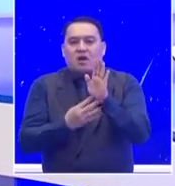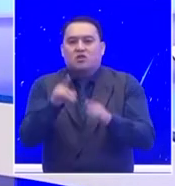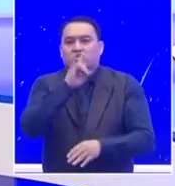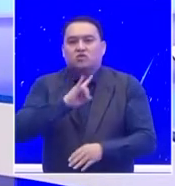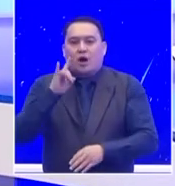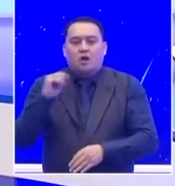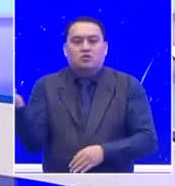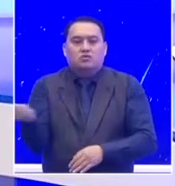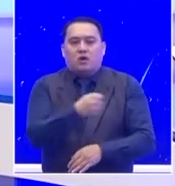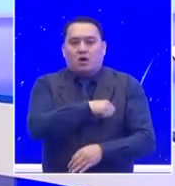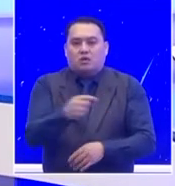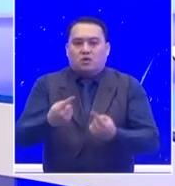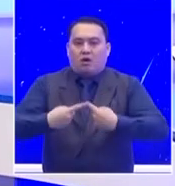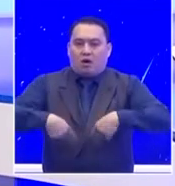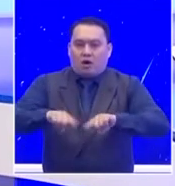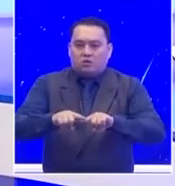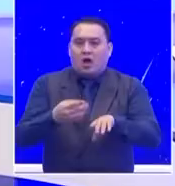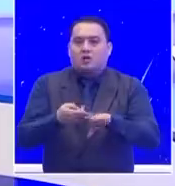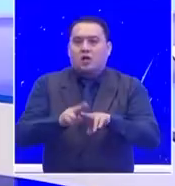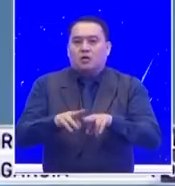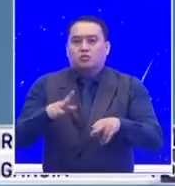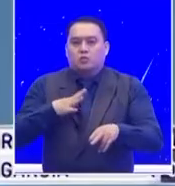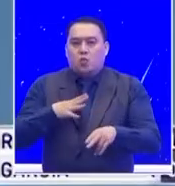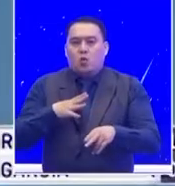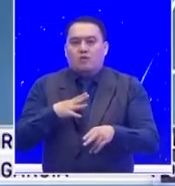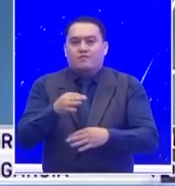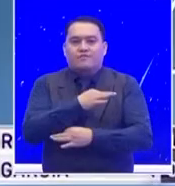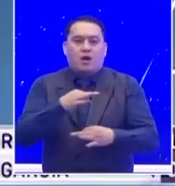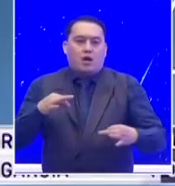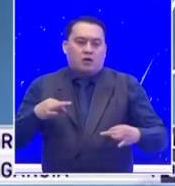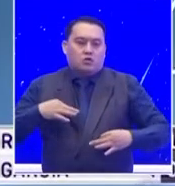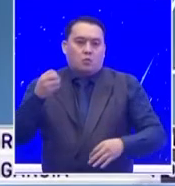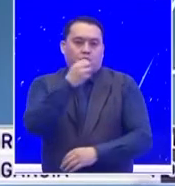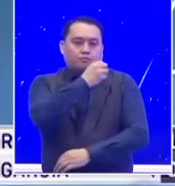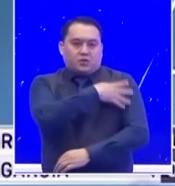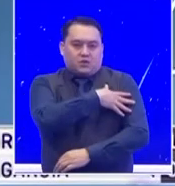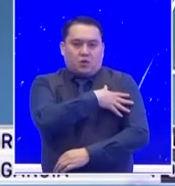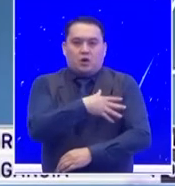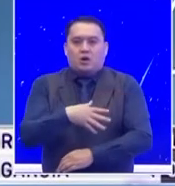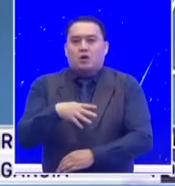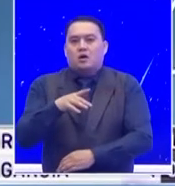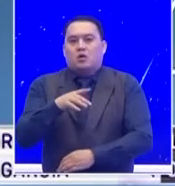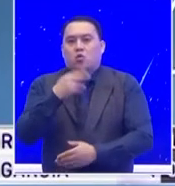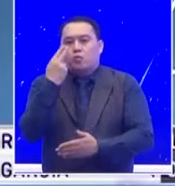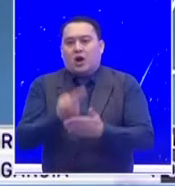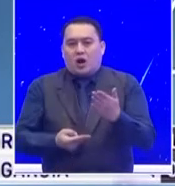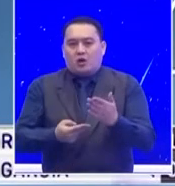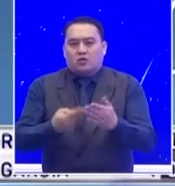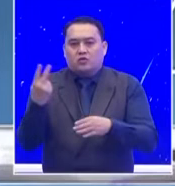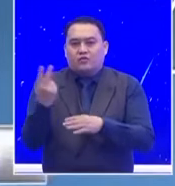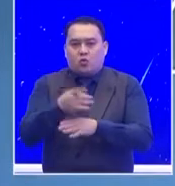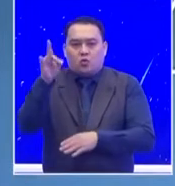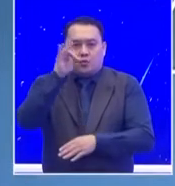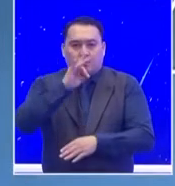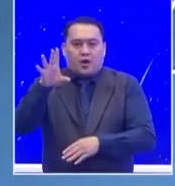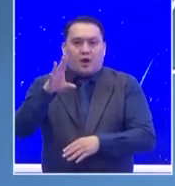Женской теннисной ассоциации. Это произошло благодаря выходу в финал в Санкт-Петербурге, где Рыбакина уступила уже